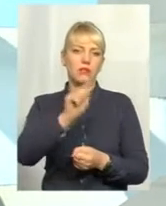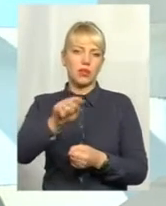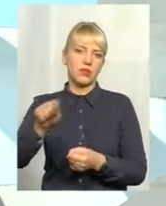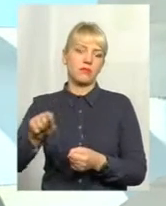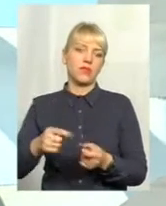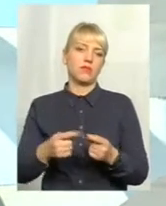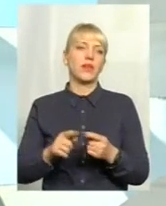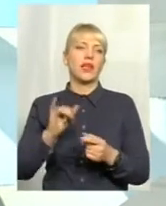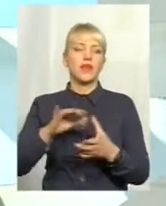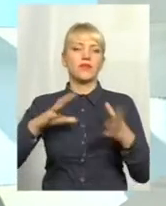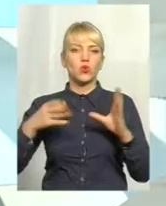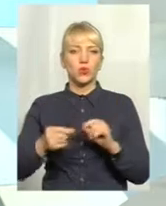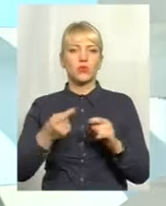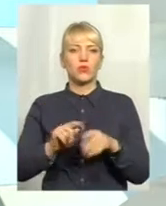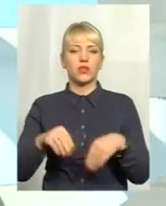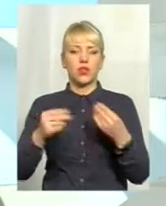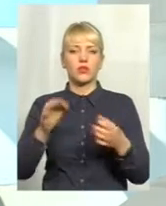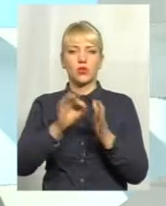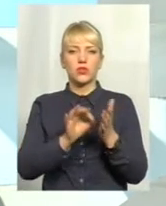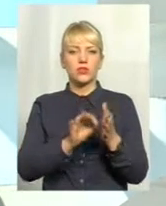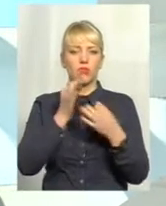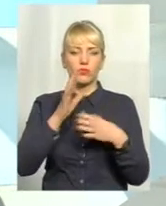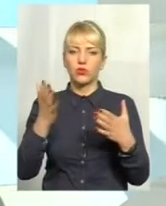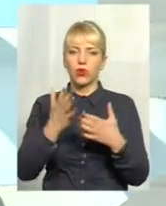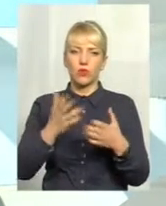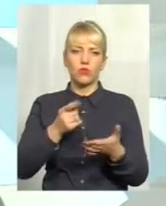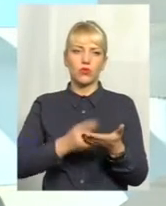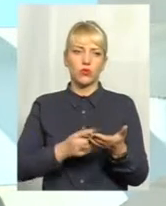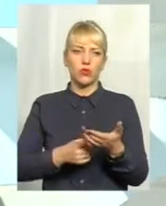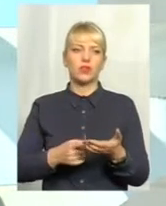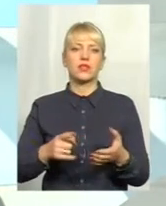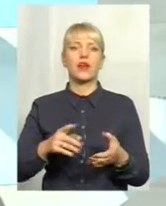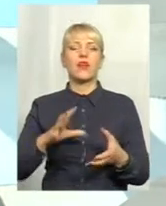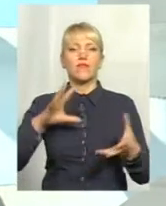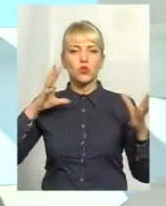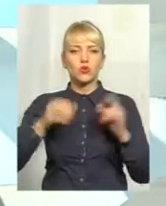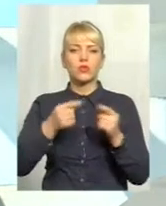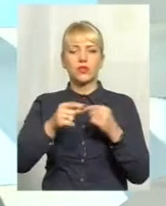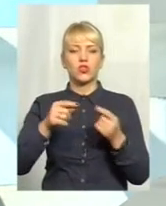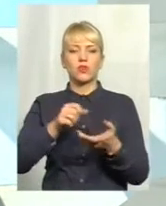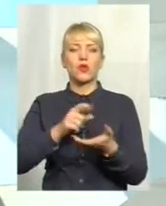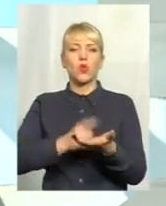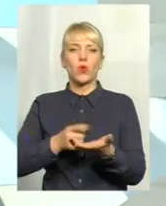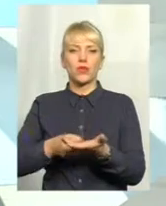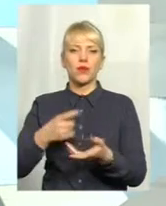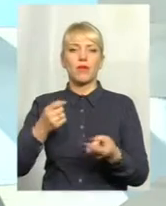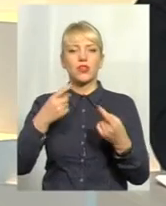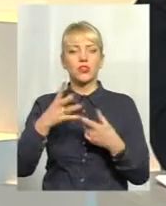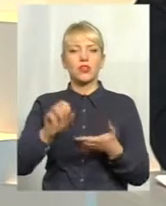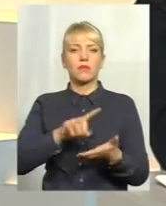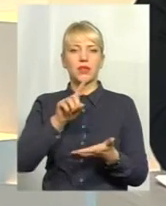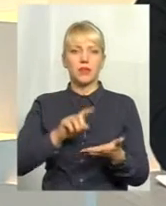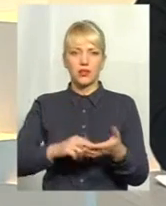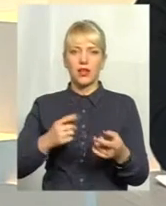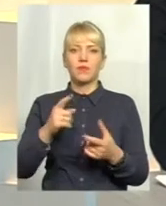Ну, в сукупності він надасть оцінку будь-якому випадку цьому доказу в сукупності з іншими доказами. Я зрозумів. Але з іншого боку, ще таке питання,